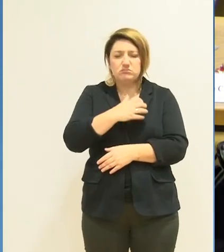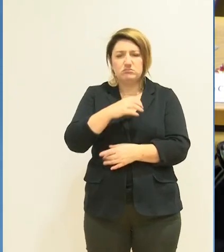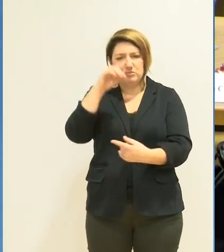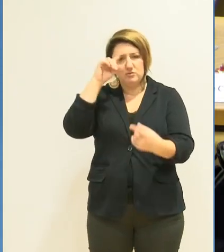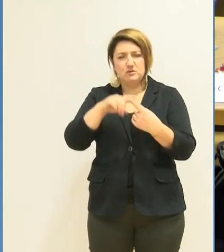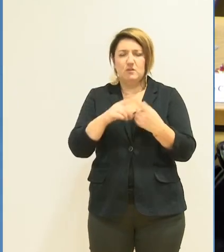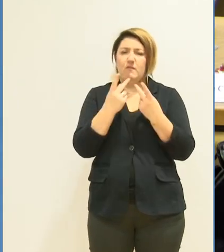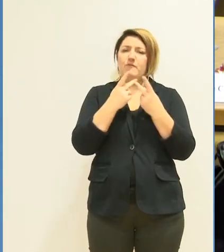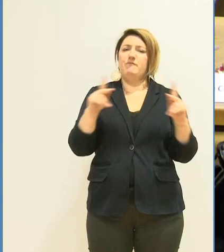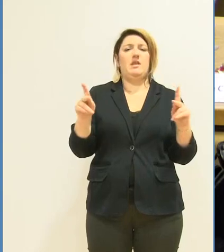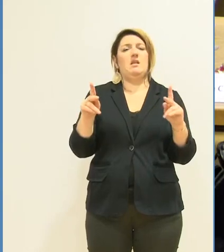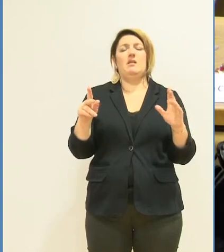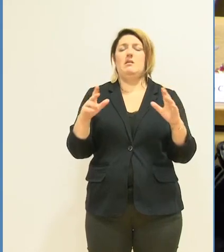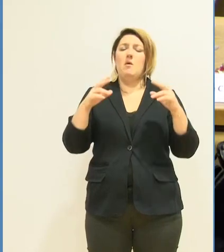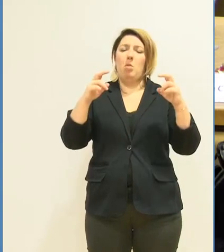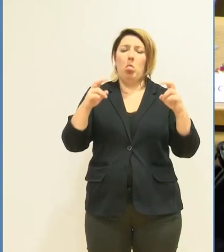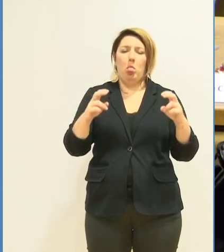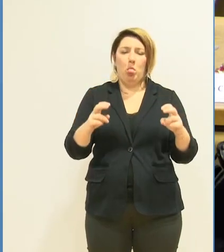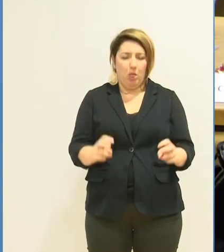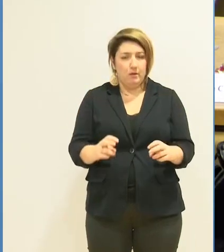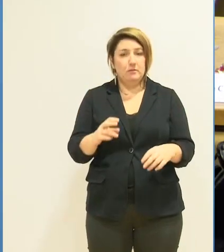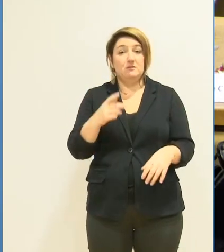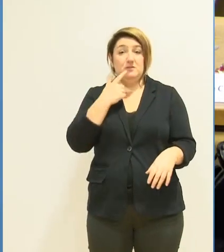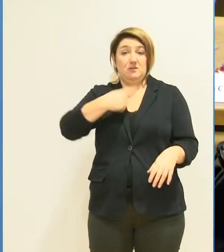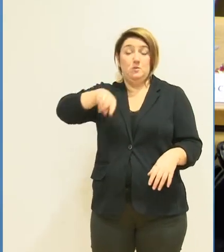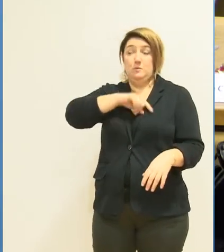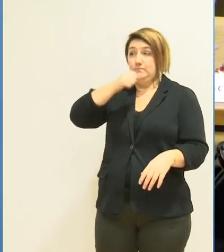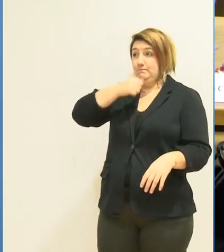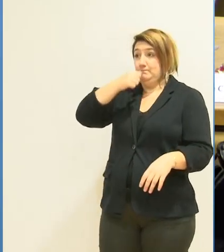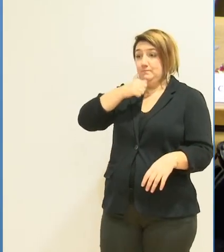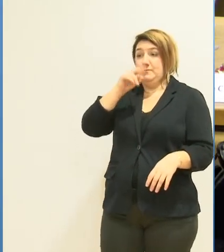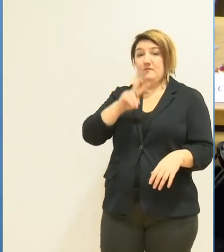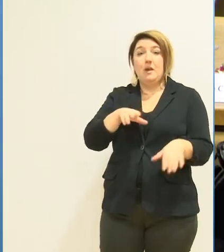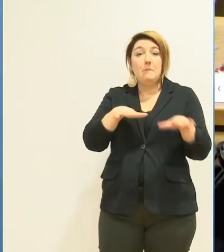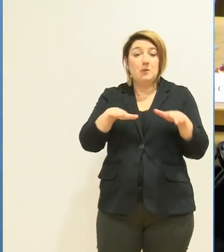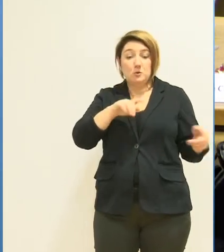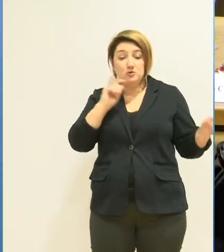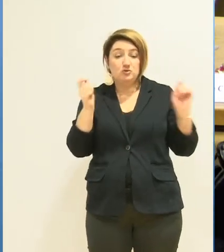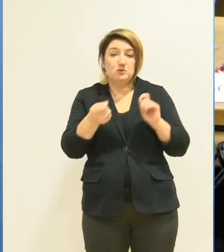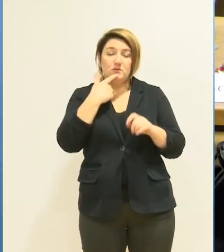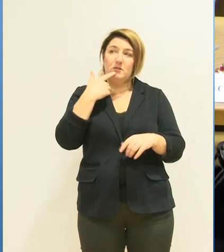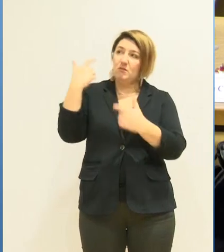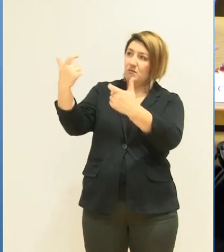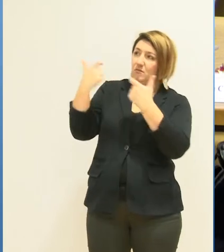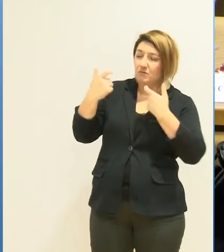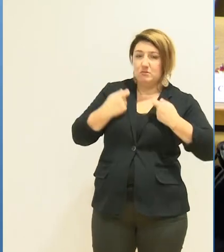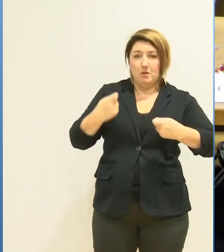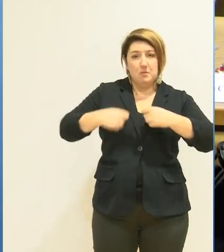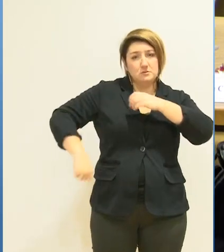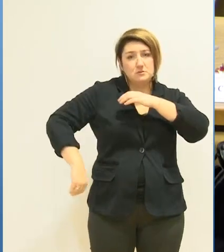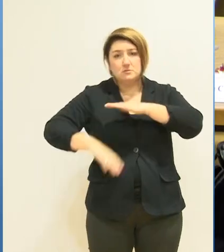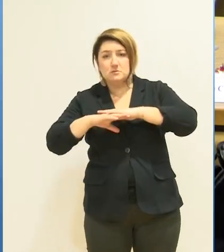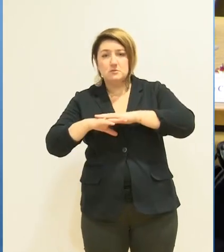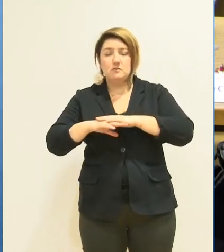communal après la baisse des dotations la méthode change et prend la forme la forme de l'encadrement des dépenses avec le blocage